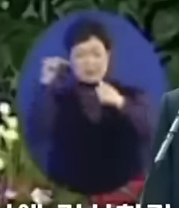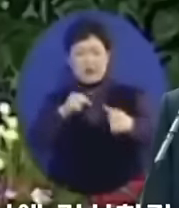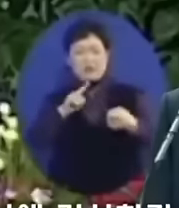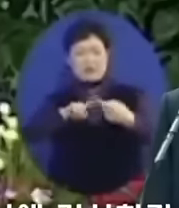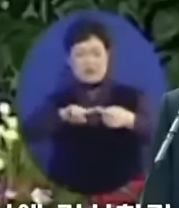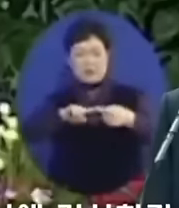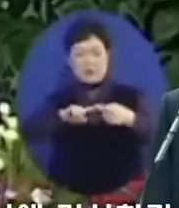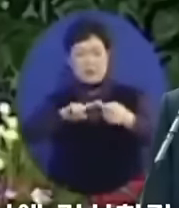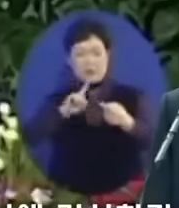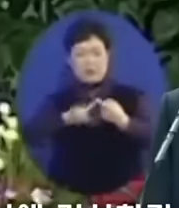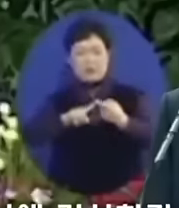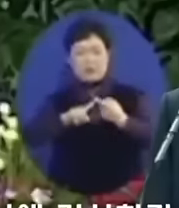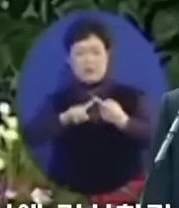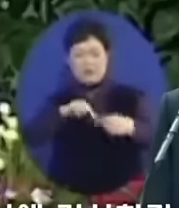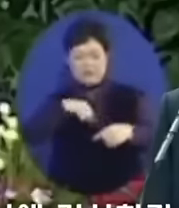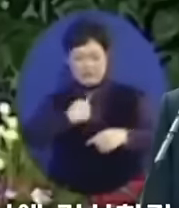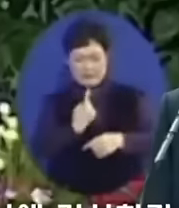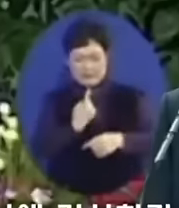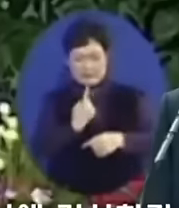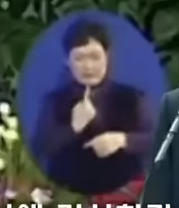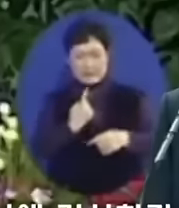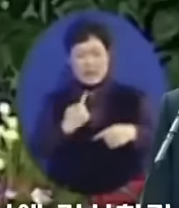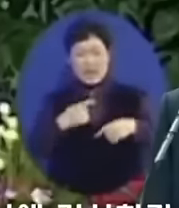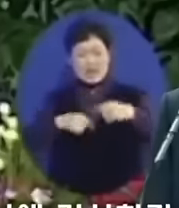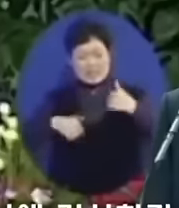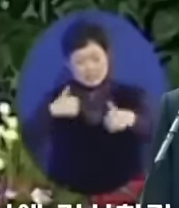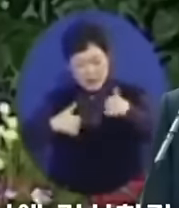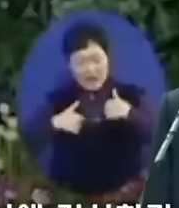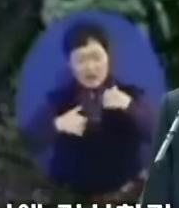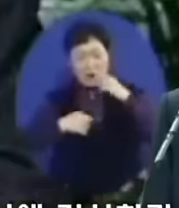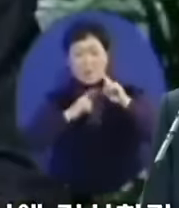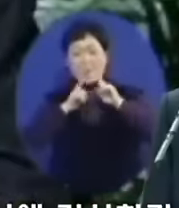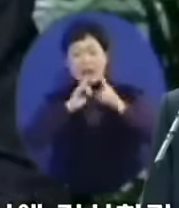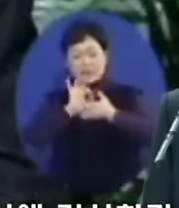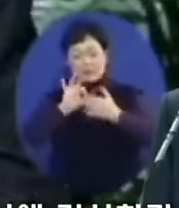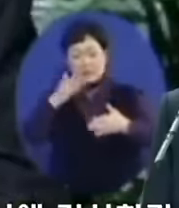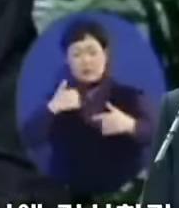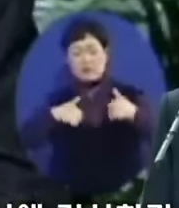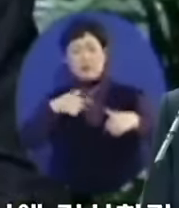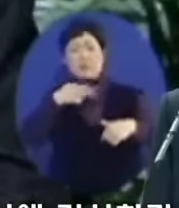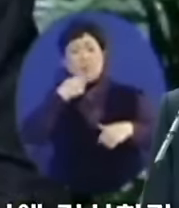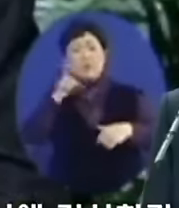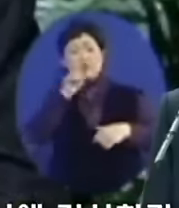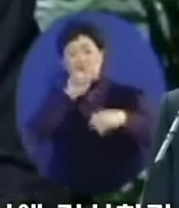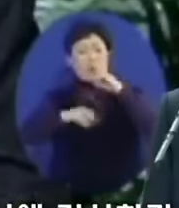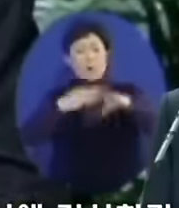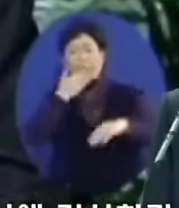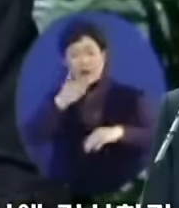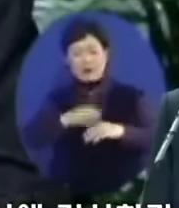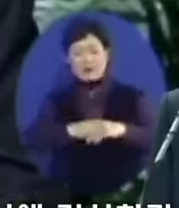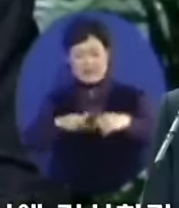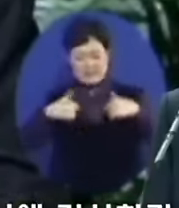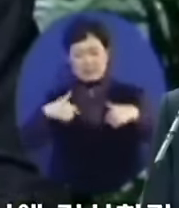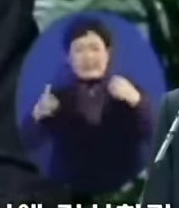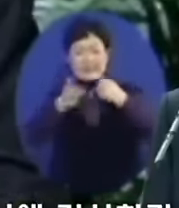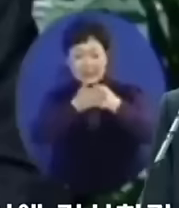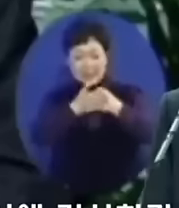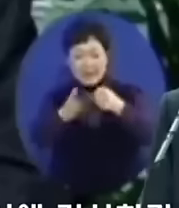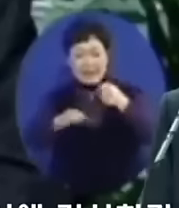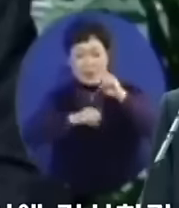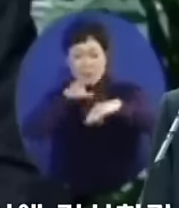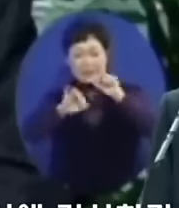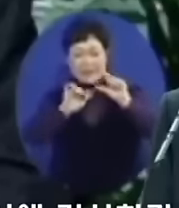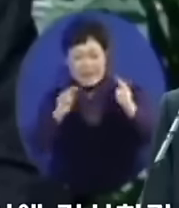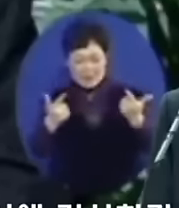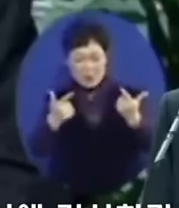따라서 자신에게 기쁘다고 고백을 해야 되는 것입니다. 아, 기쁘지도 않는데 어떻게 고백합니까? 기쁘기 때문에 고백하는